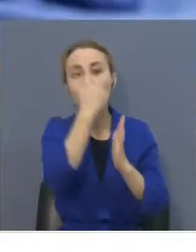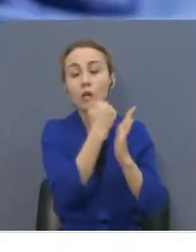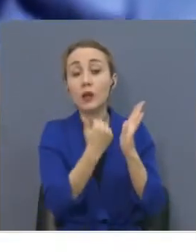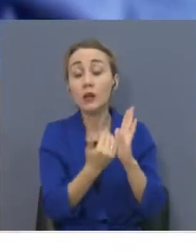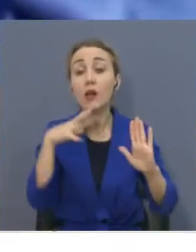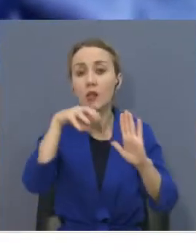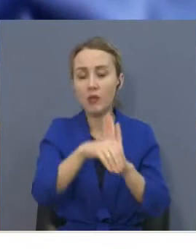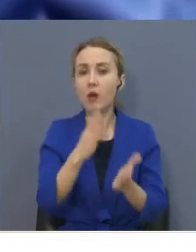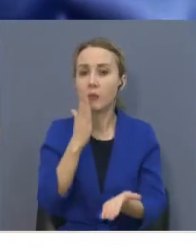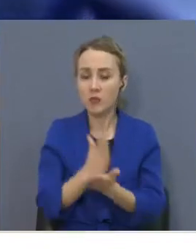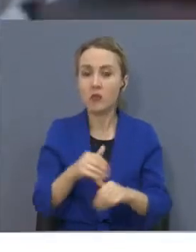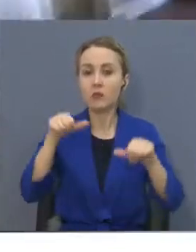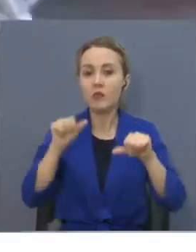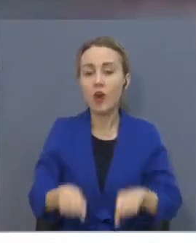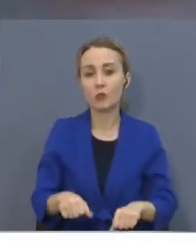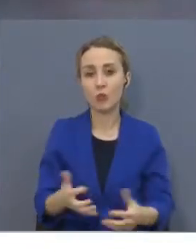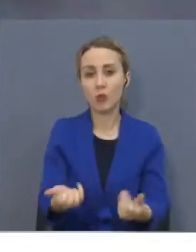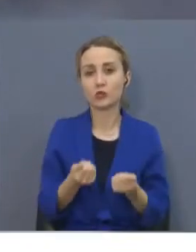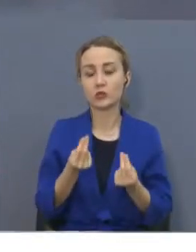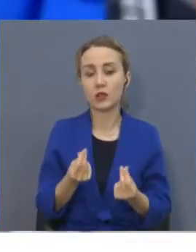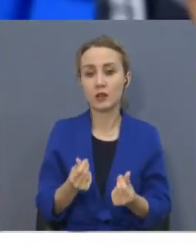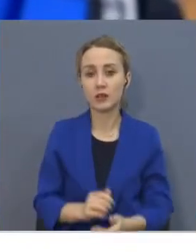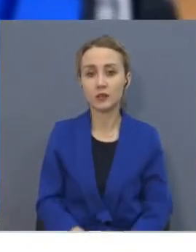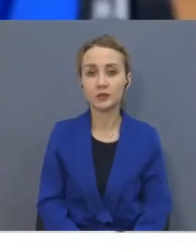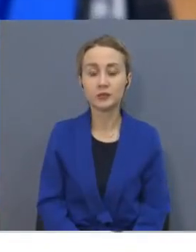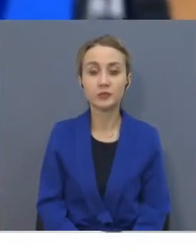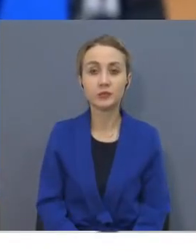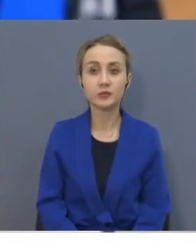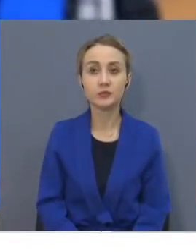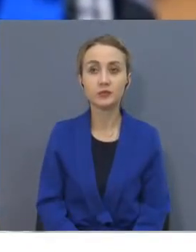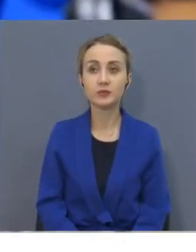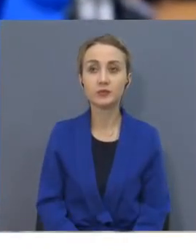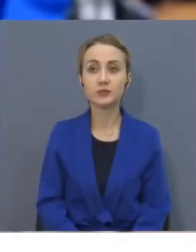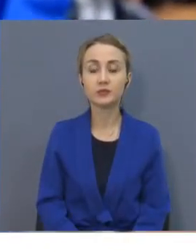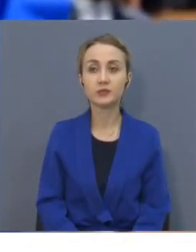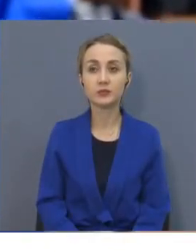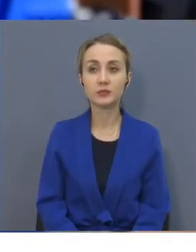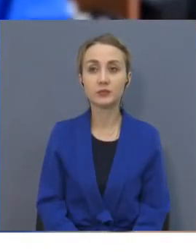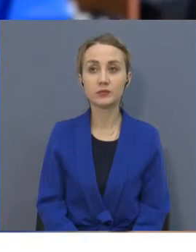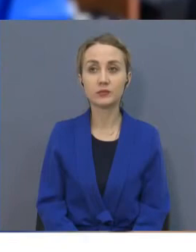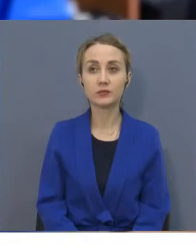за ними стоит реальный шанс и возможности. Мадина Смагулова, Тлек Каиржан, Ирина Москайкина, Кукши, Акпарат.